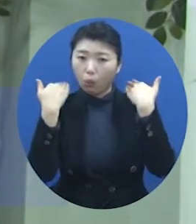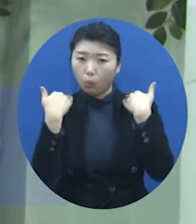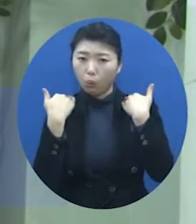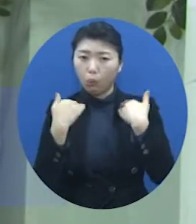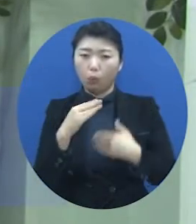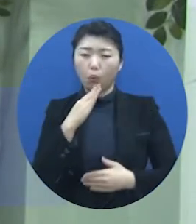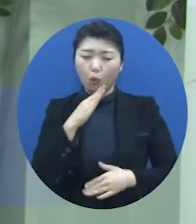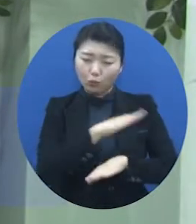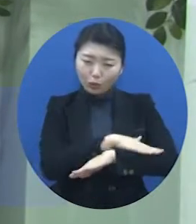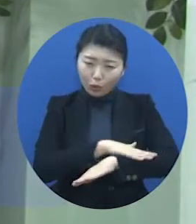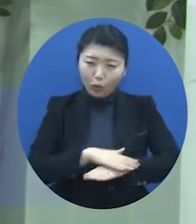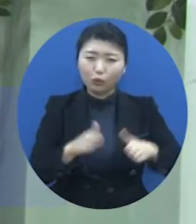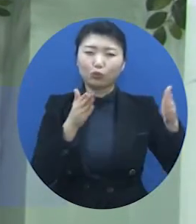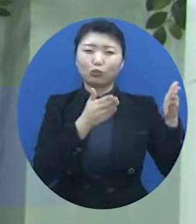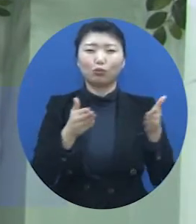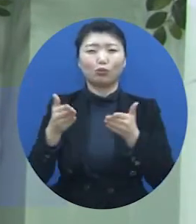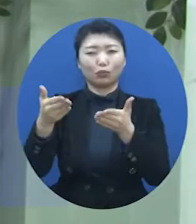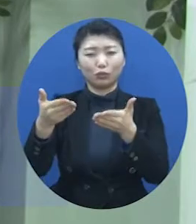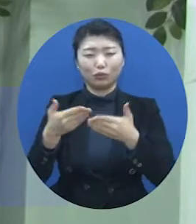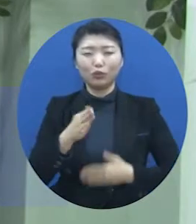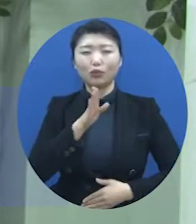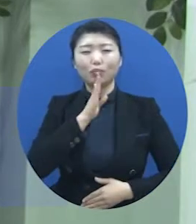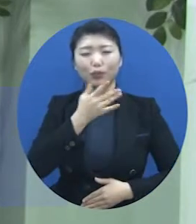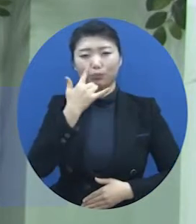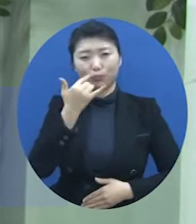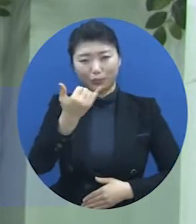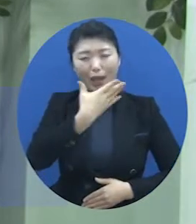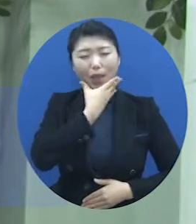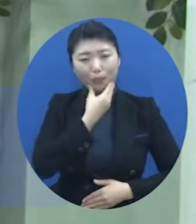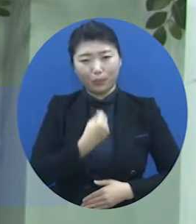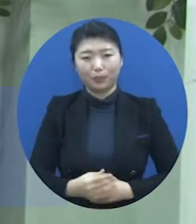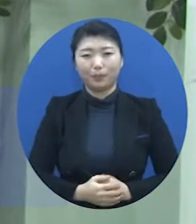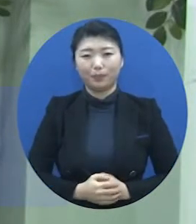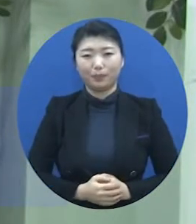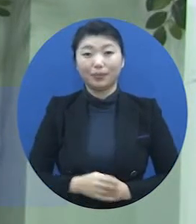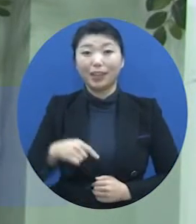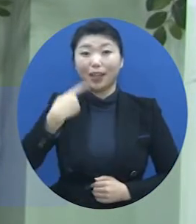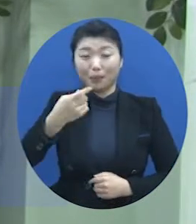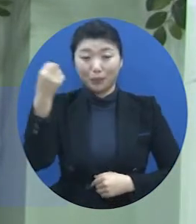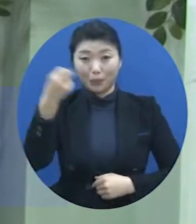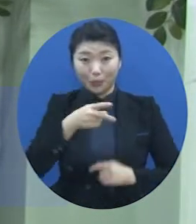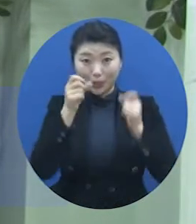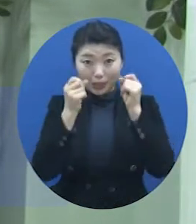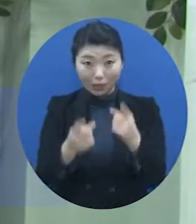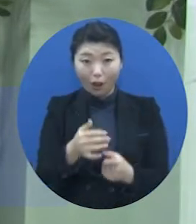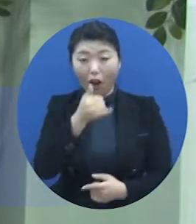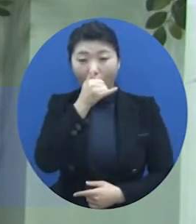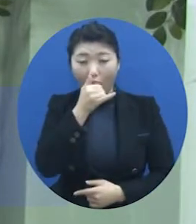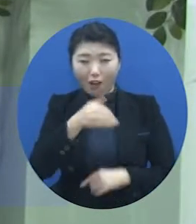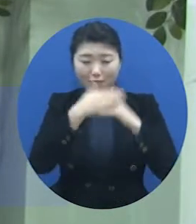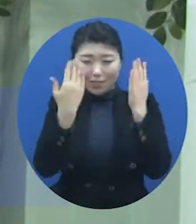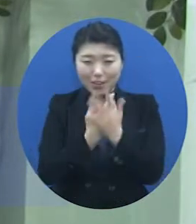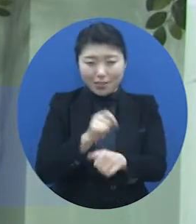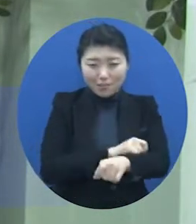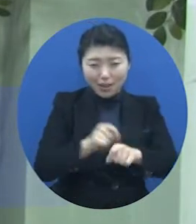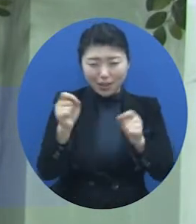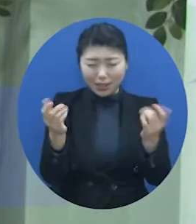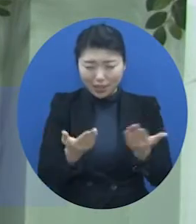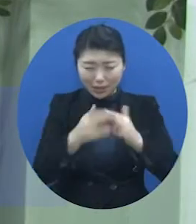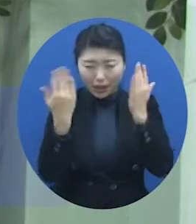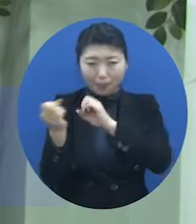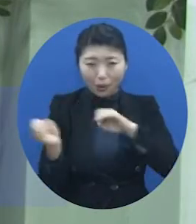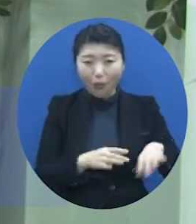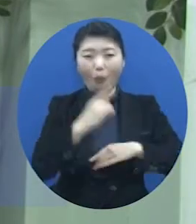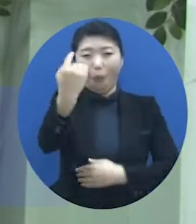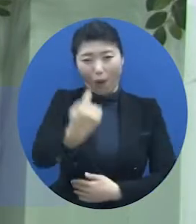학교 측에서 정성스럽게 마련해주셔서 저희 엄마 아빠들 너무 행복했습니다. 다음에 또 이런 기회가 있으면 열릴 마당 꼭